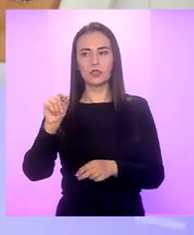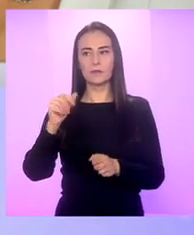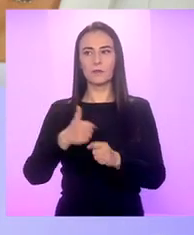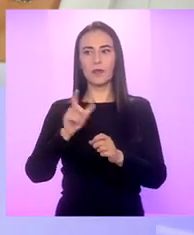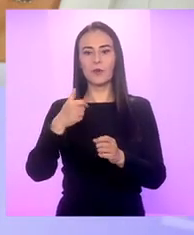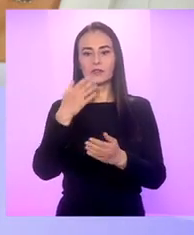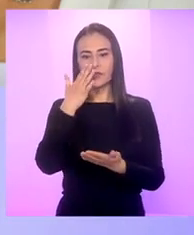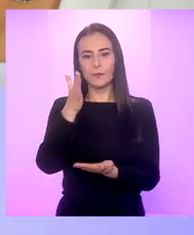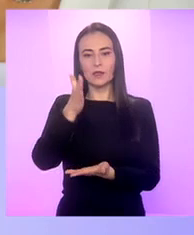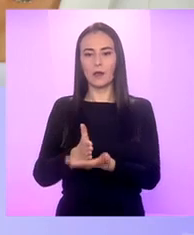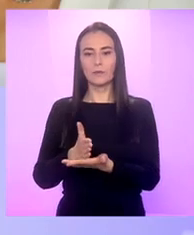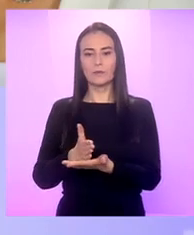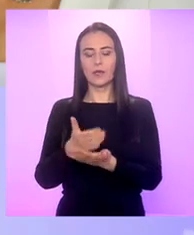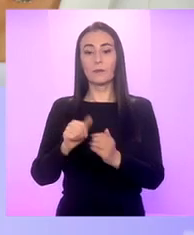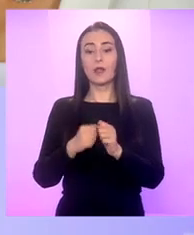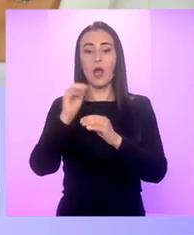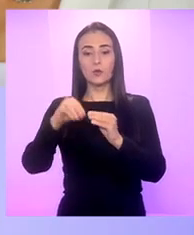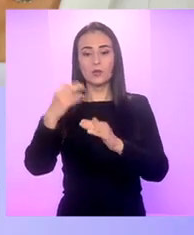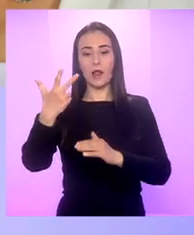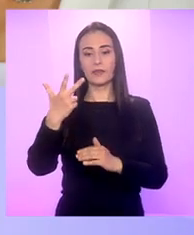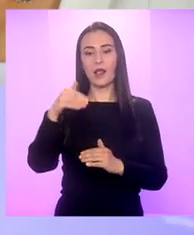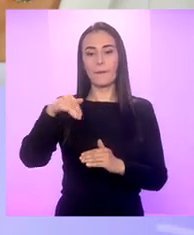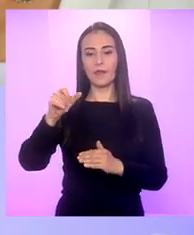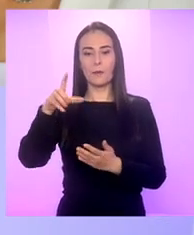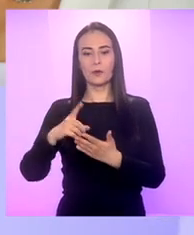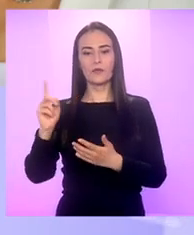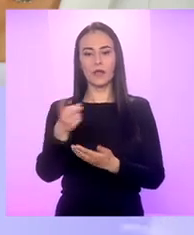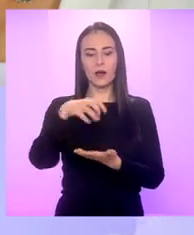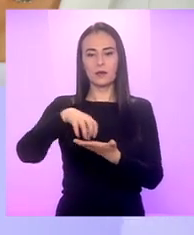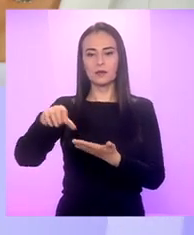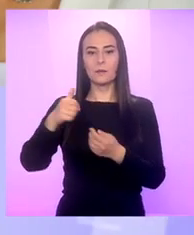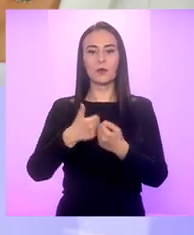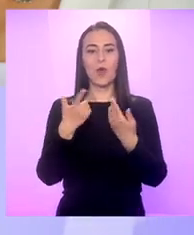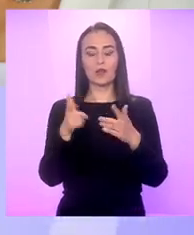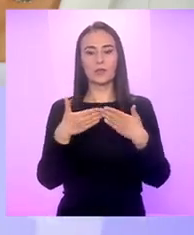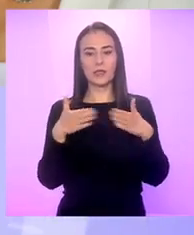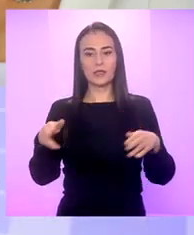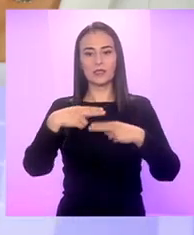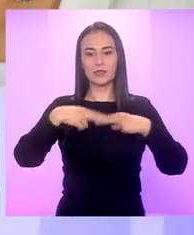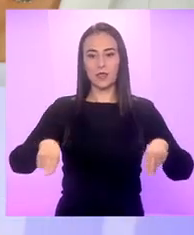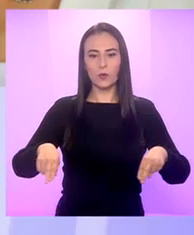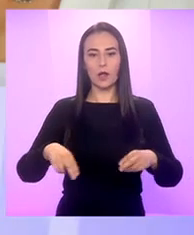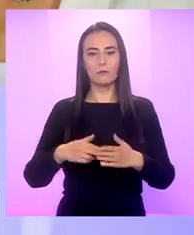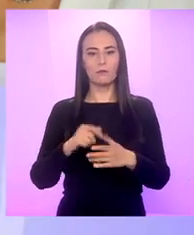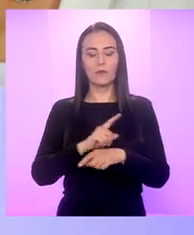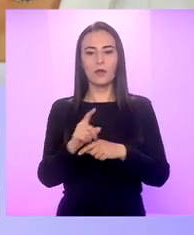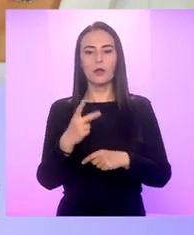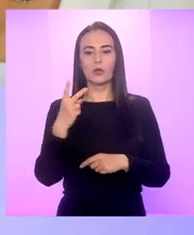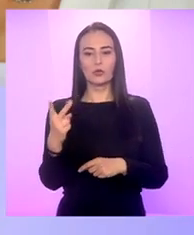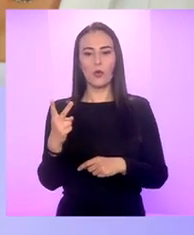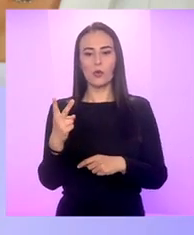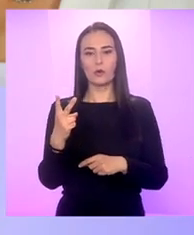scade la sub trei la Mia înseamnă că vor fi deschise și restaurantele dar la o capacitate de